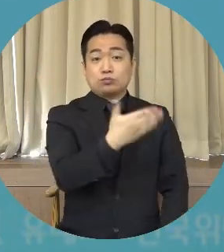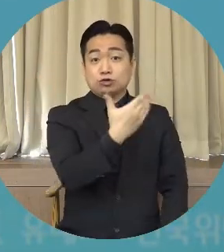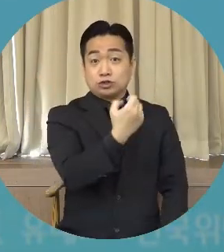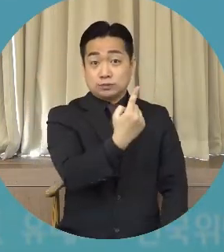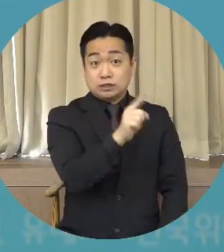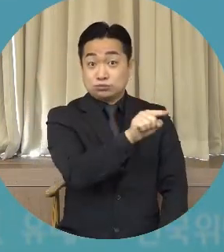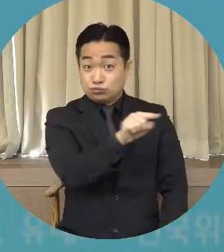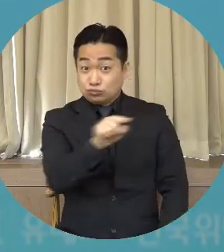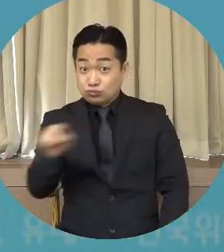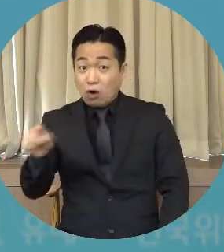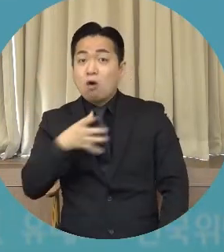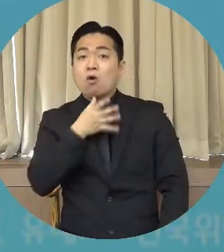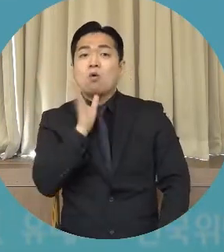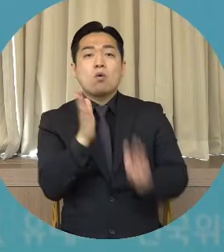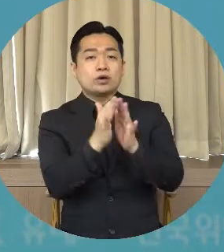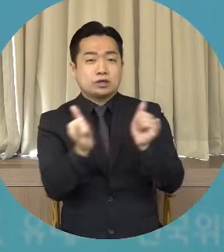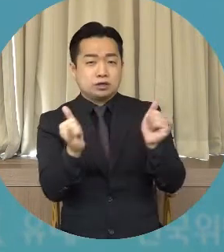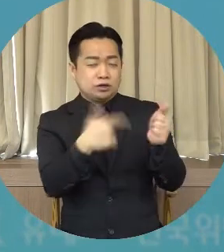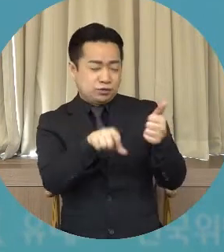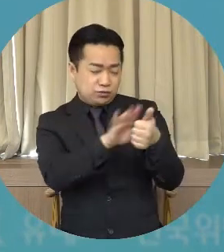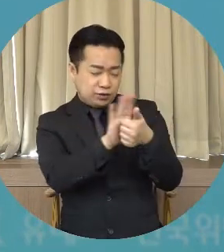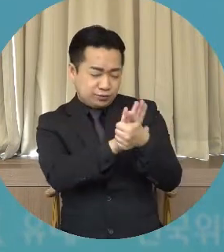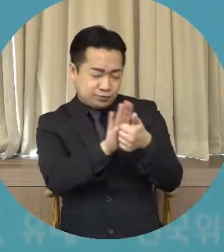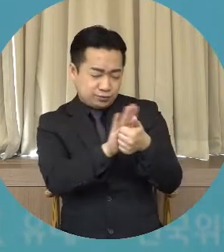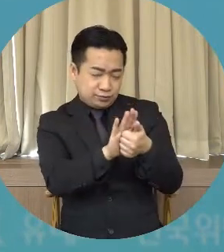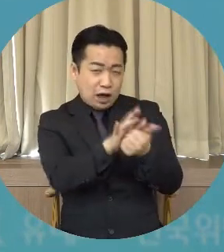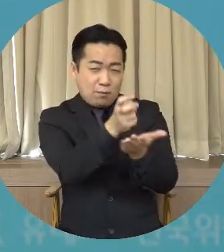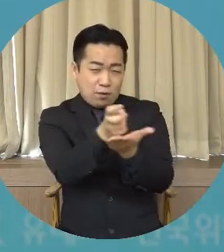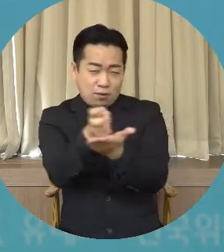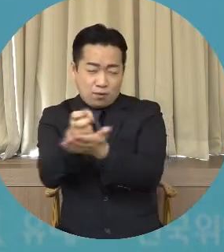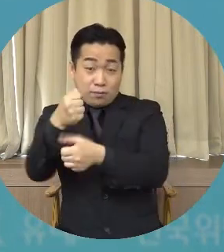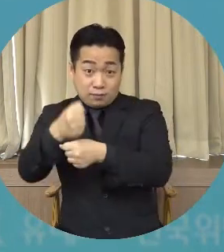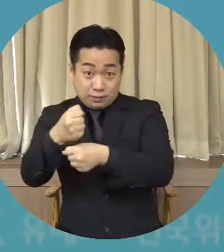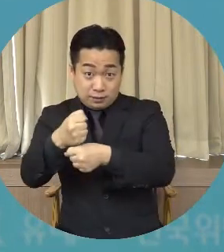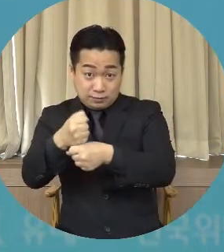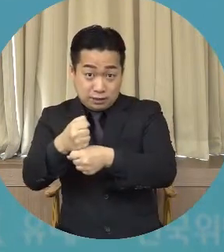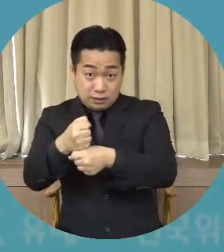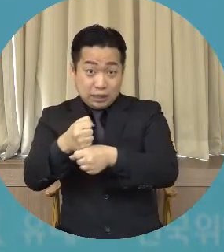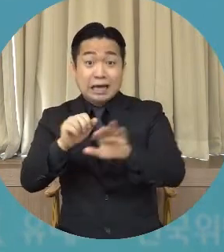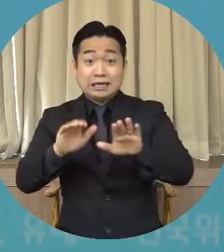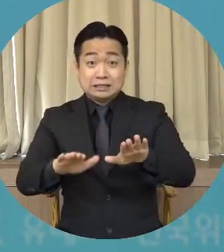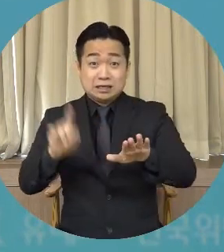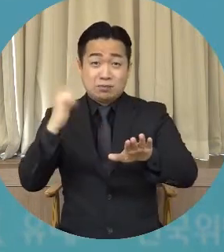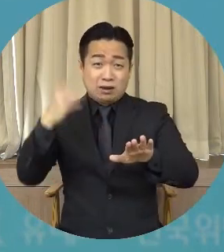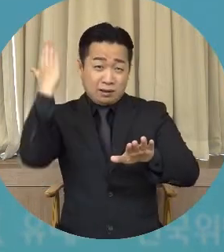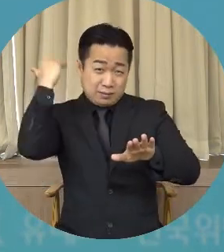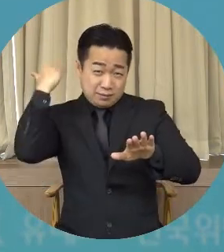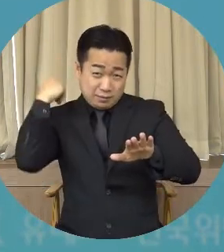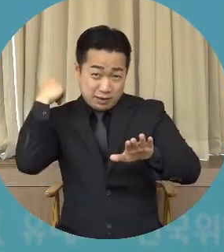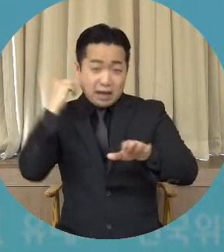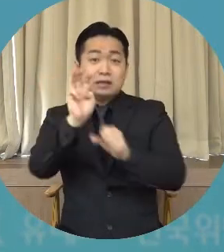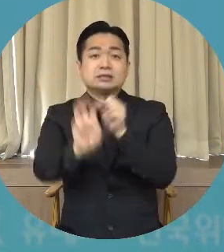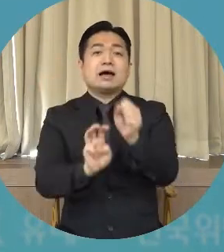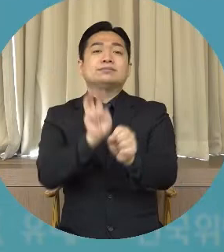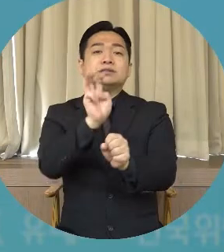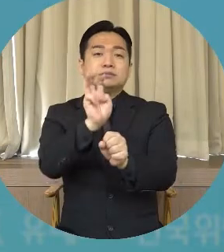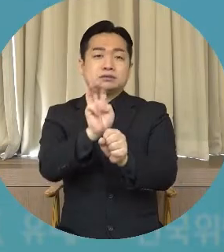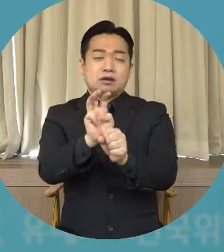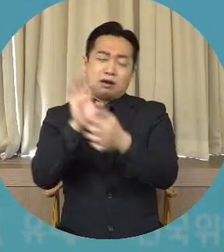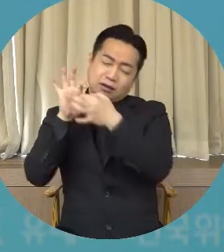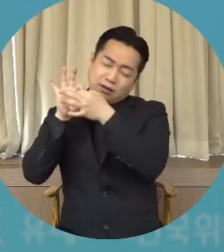적어도 노인을 위한 원칙을 제정하면서 계속 어떻게 보면 30년